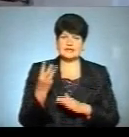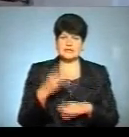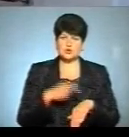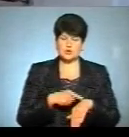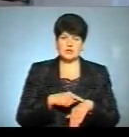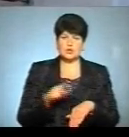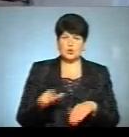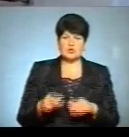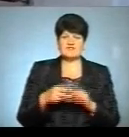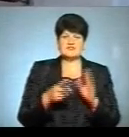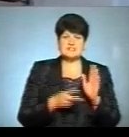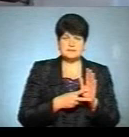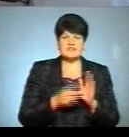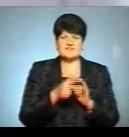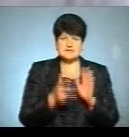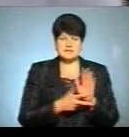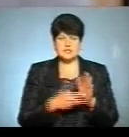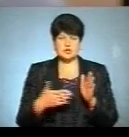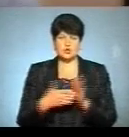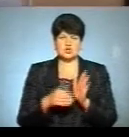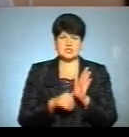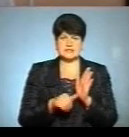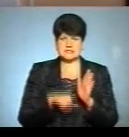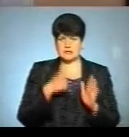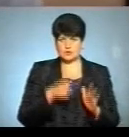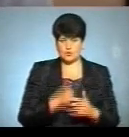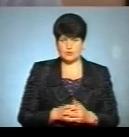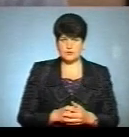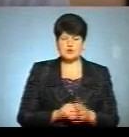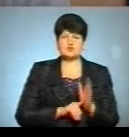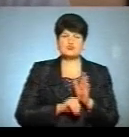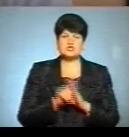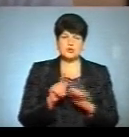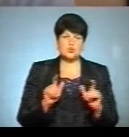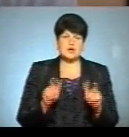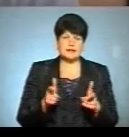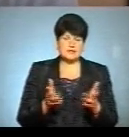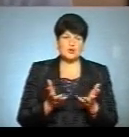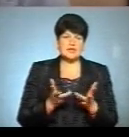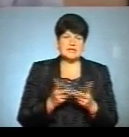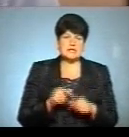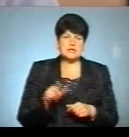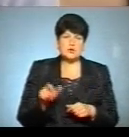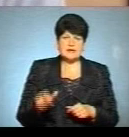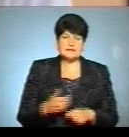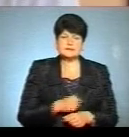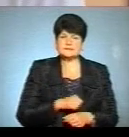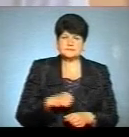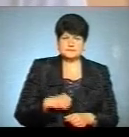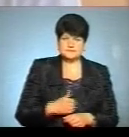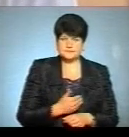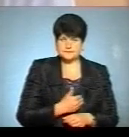години людям від 18 до 60 років. З початку карантину кількість людей, які добровільно